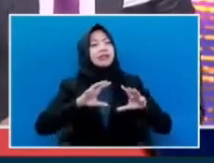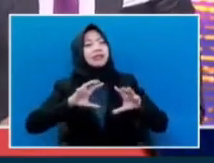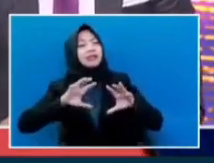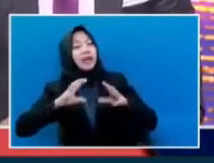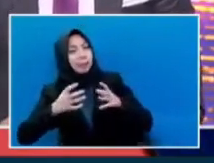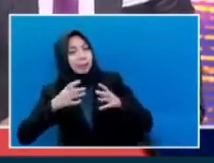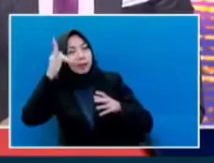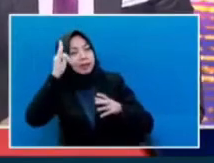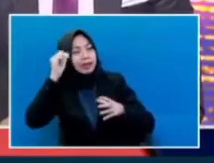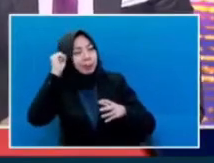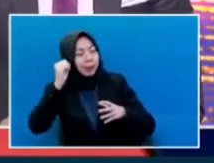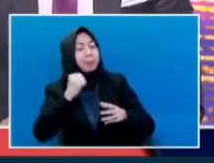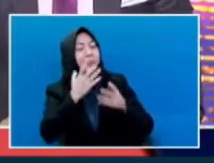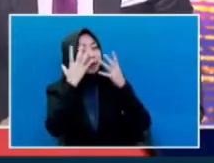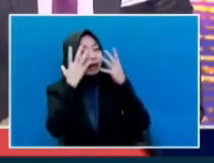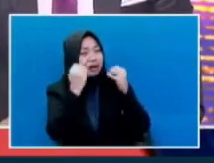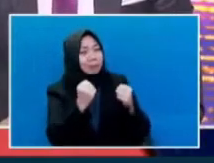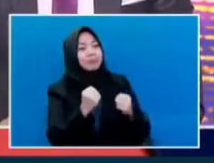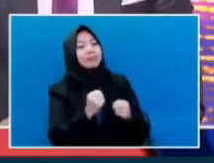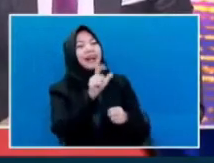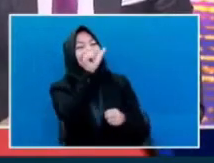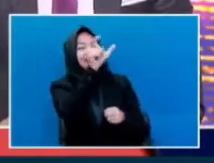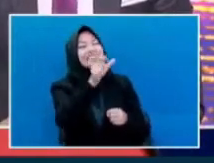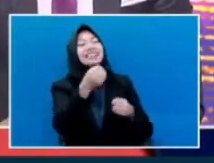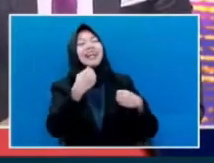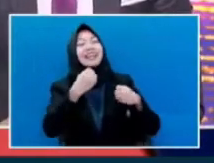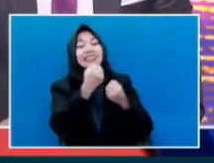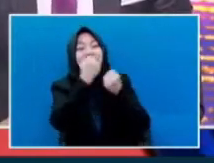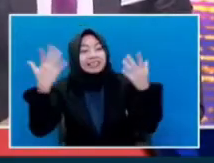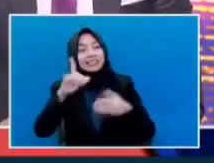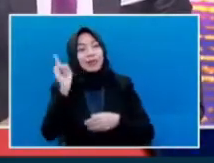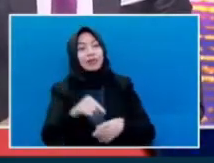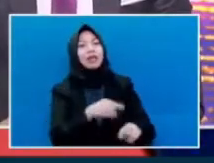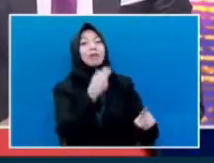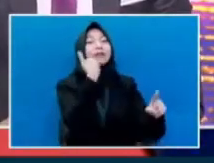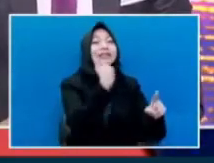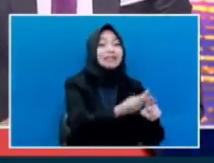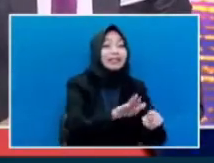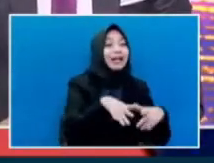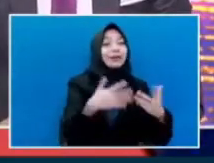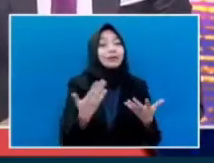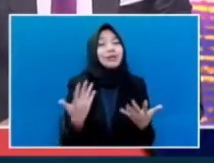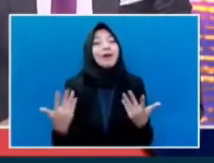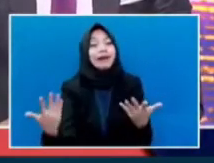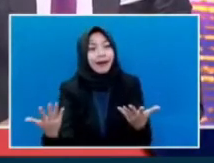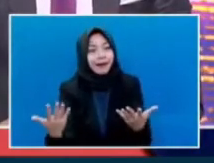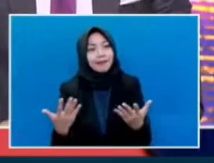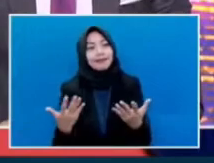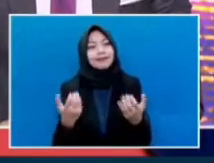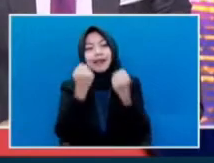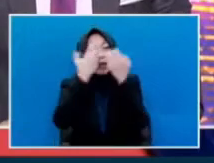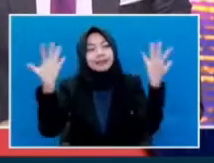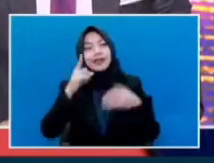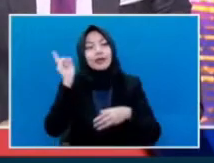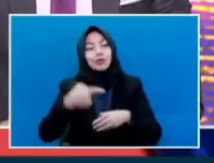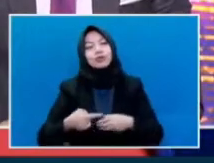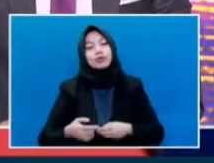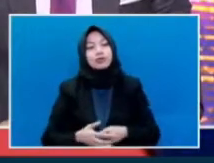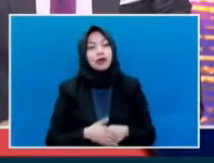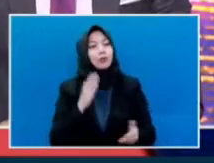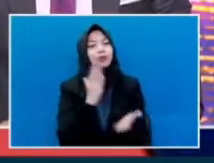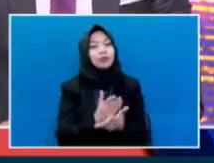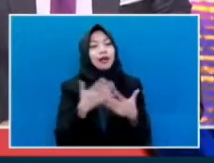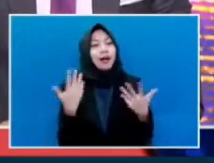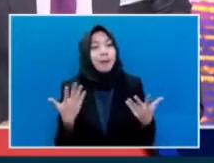keras jadi kata pemecatan gitu sehingga dari situ muncul drama yang baru lagi gitu